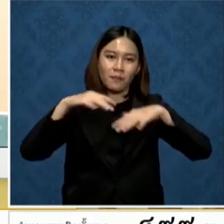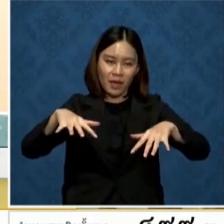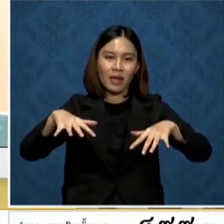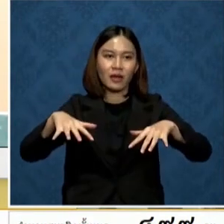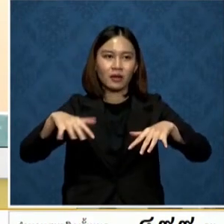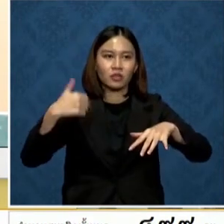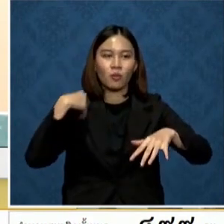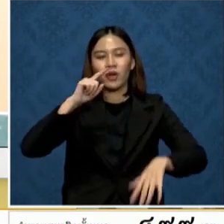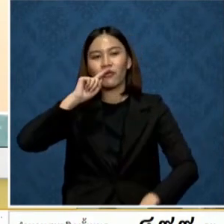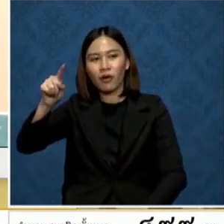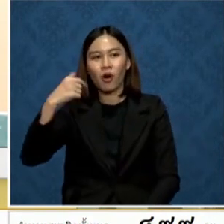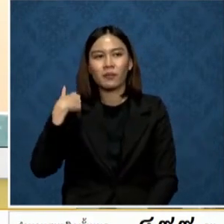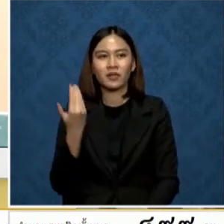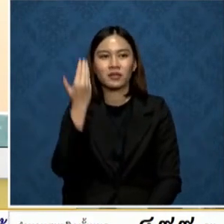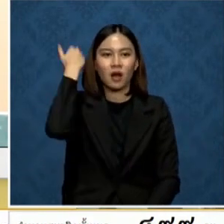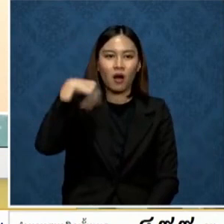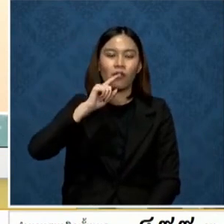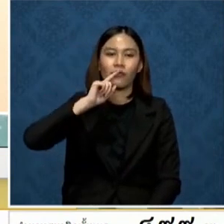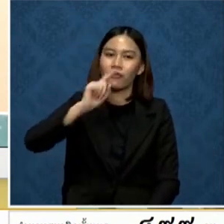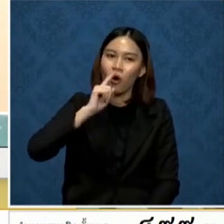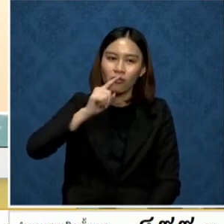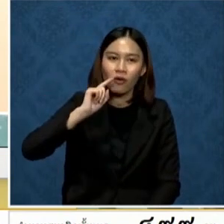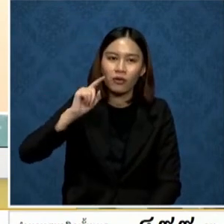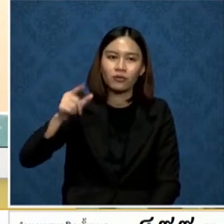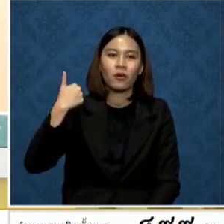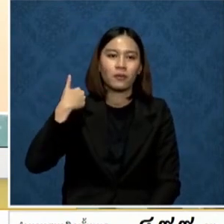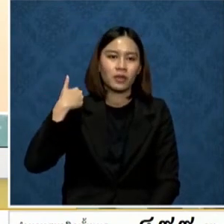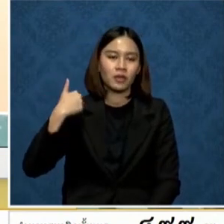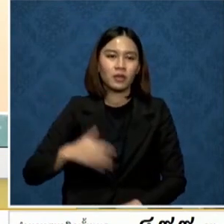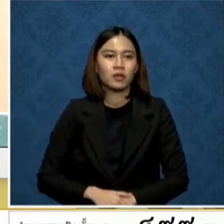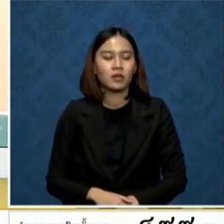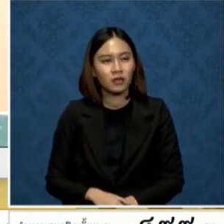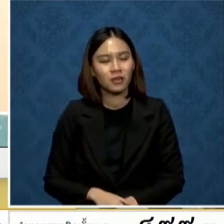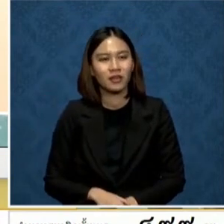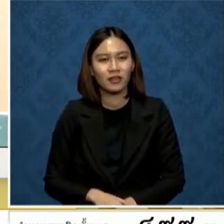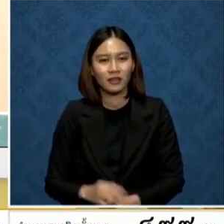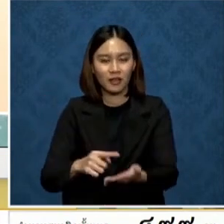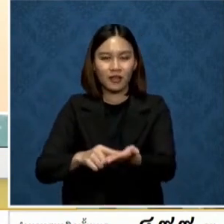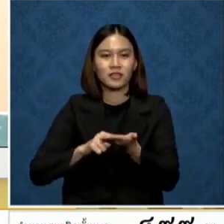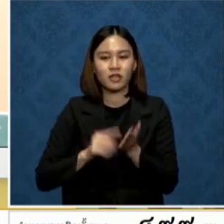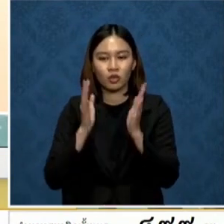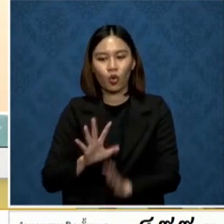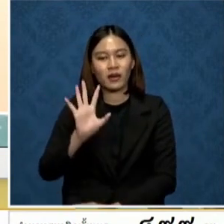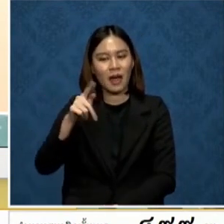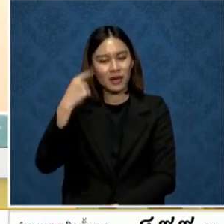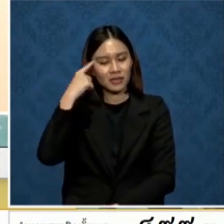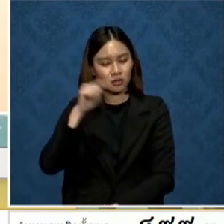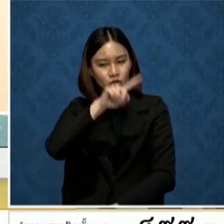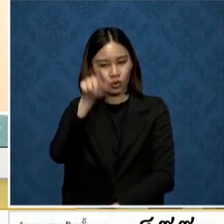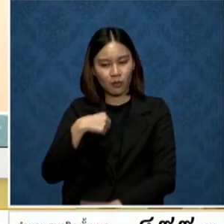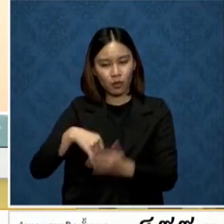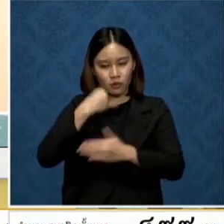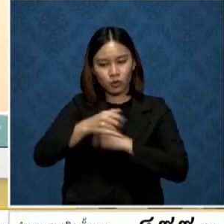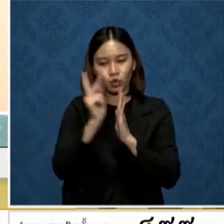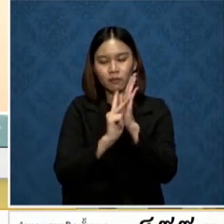ต้องโดนฟ้องฟร้องสมัยที่แล้วฟ้องร้องกันระเนระนาดเลยแล้วก็ยื่น 5,000คนอันนี้ผมยังสงสัยเพราะผมไม่ได้จบ